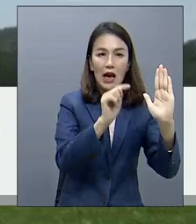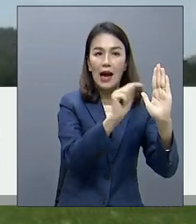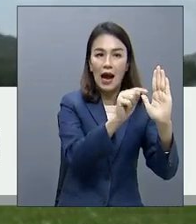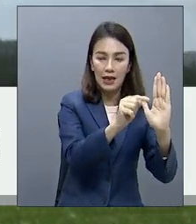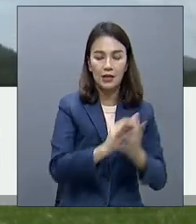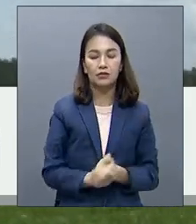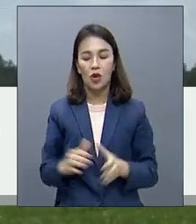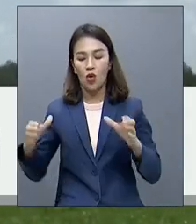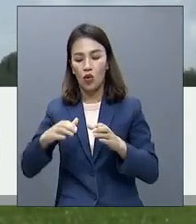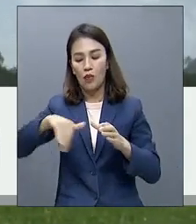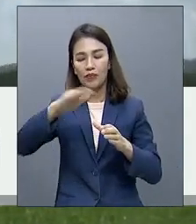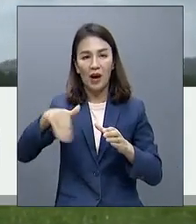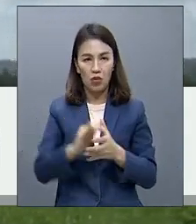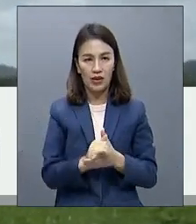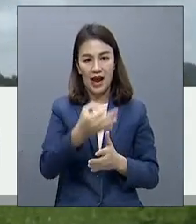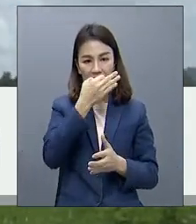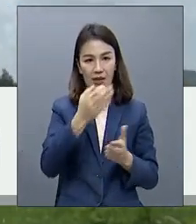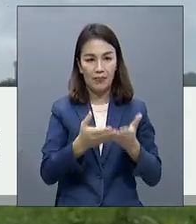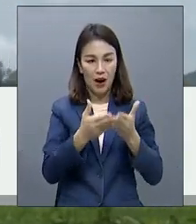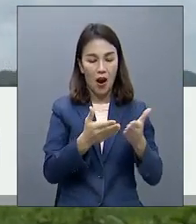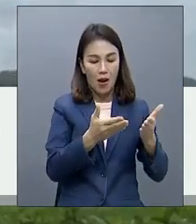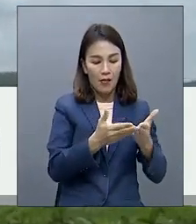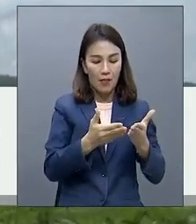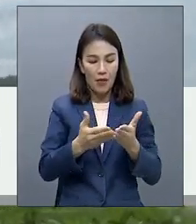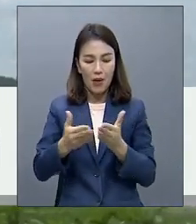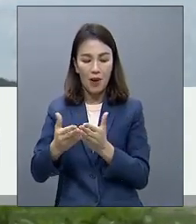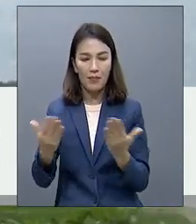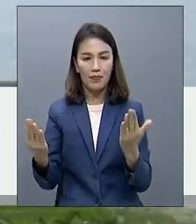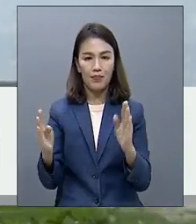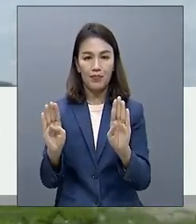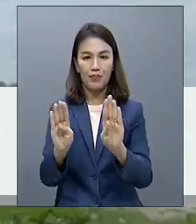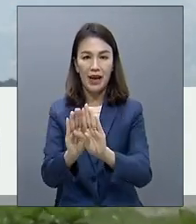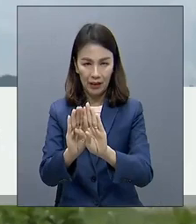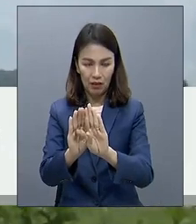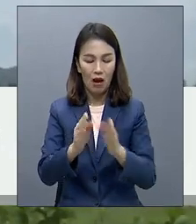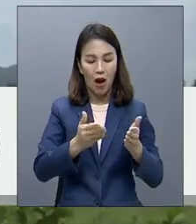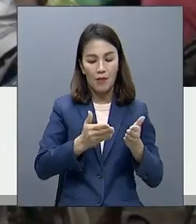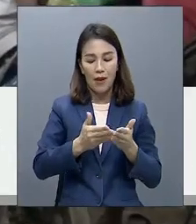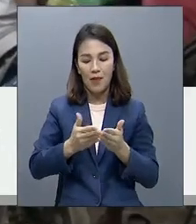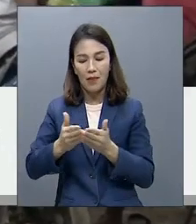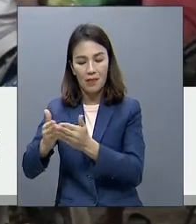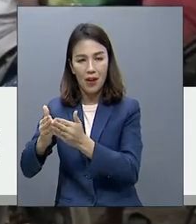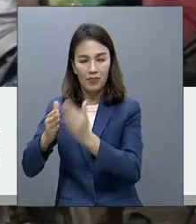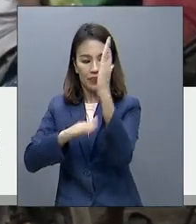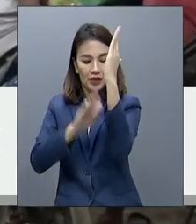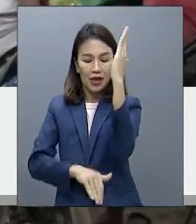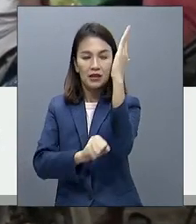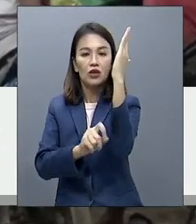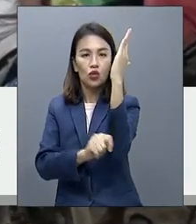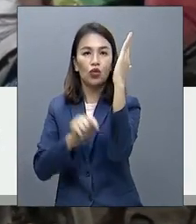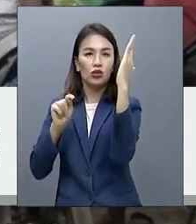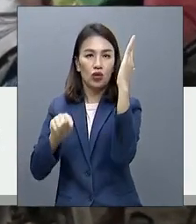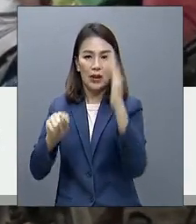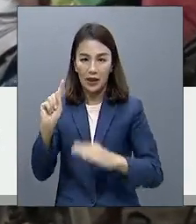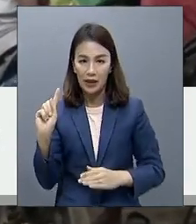ากระตักนำเรือประมงเกือบ30ลำไปปิดปากทางเข้าออกร่องน้ำปากบาราตำบลปากน้ำอำเภอละงูจังหวัดสตูลอี